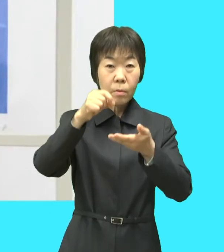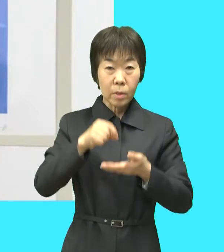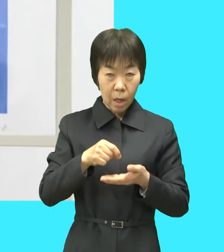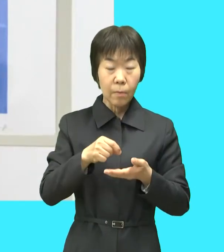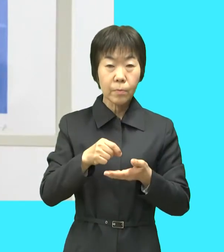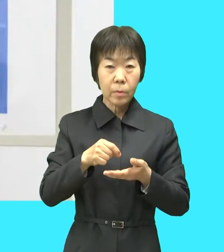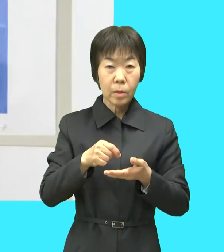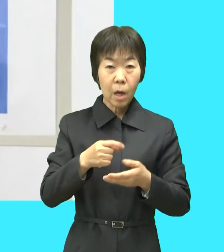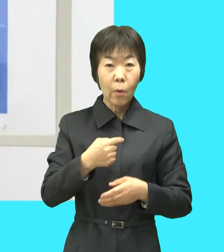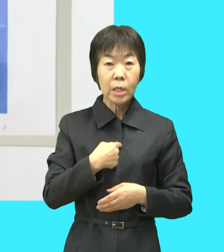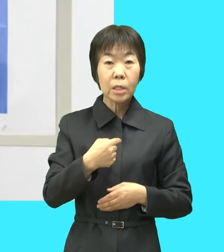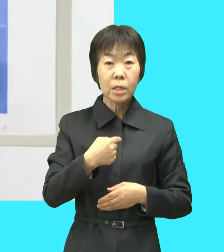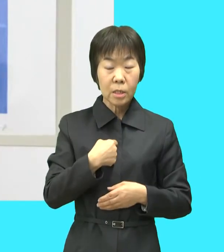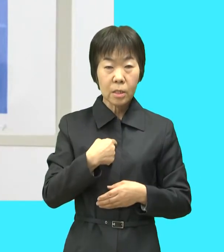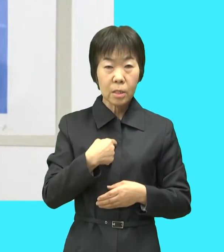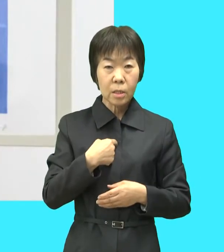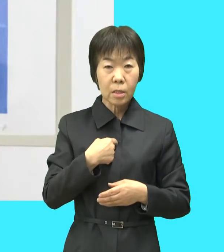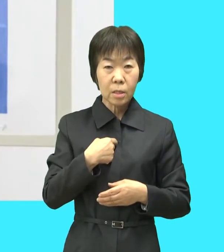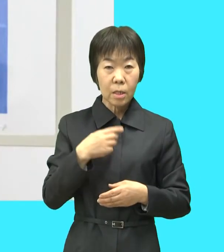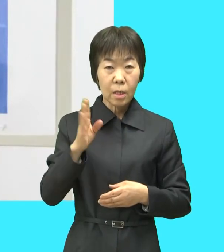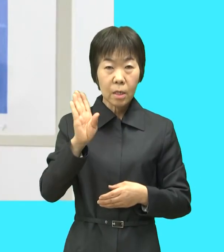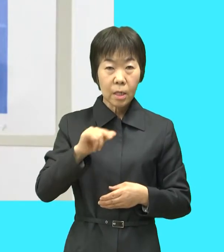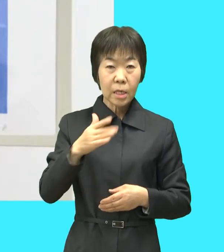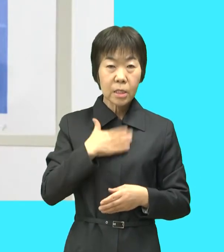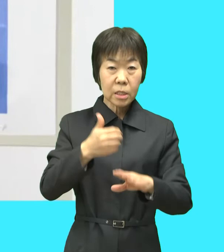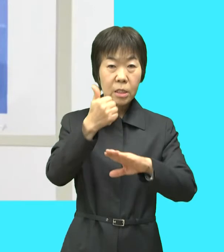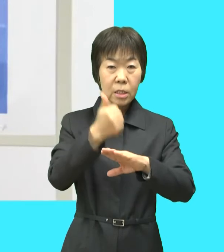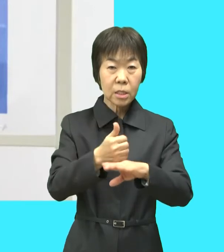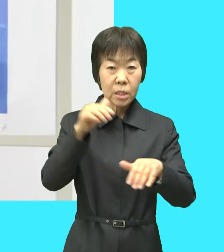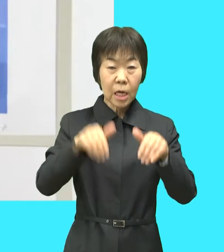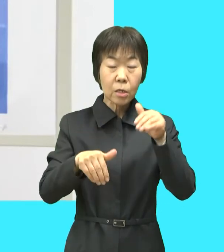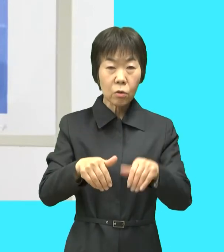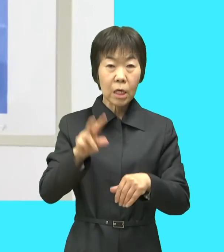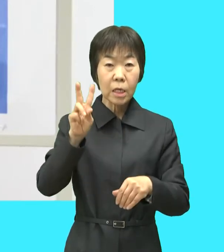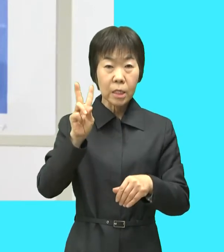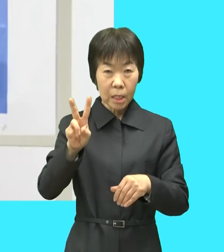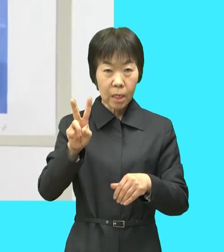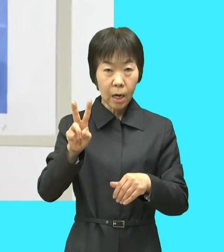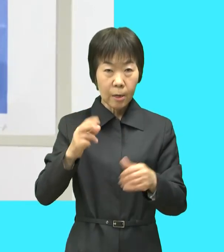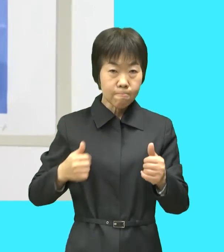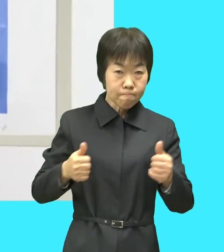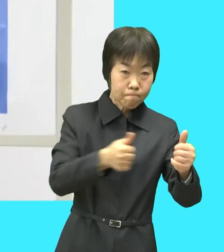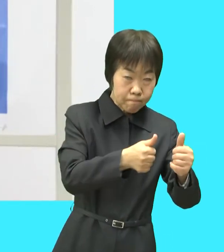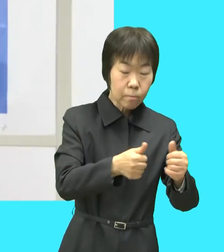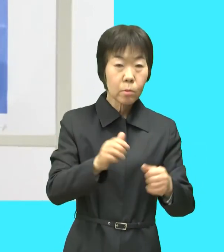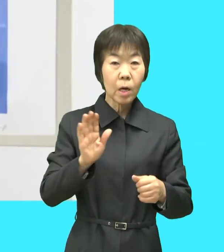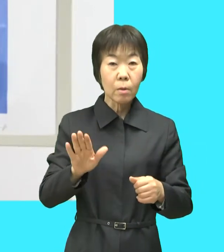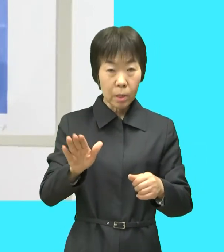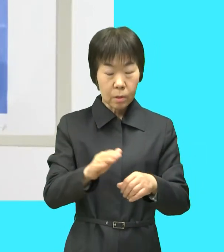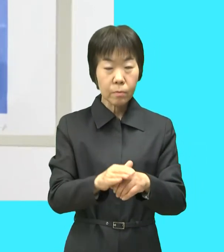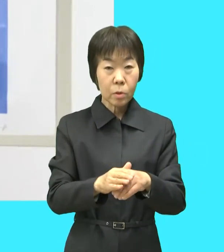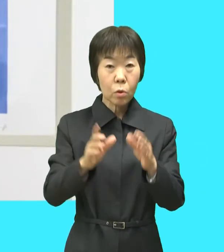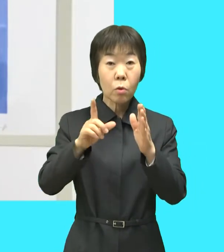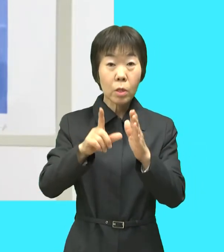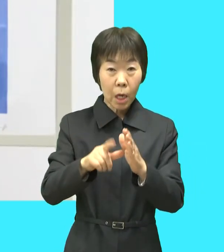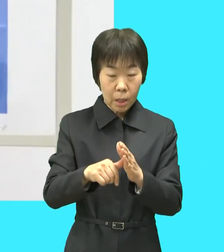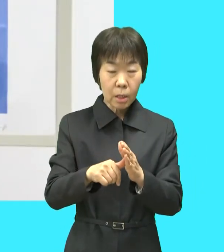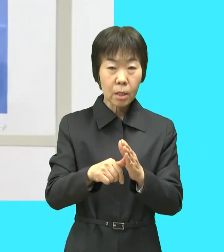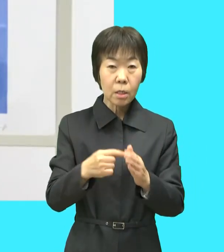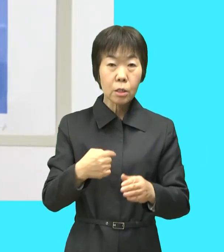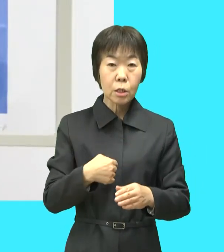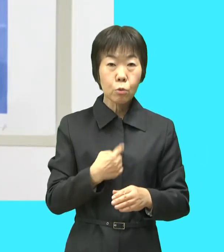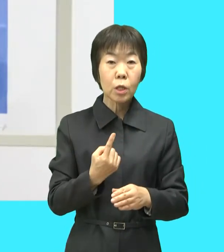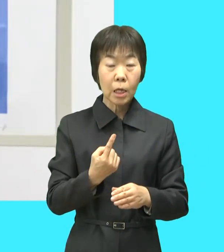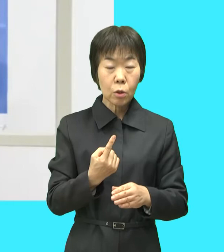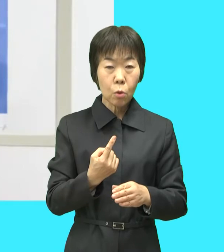。私自身福島県知事選挙に2回これまで臨んでおります。その際自分